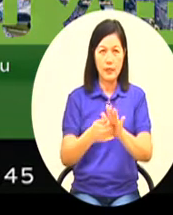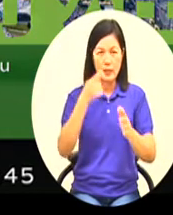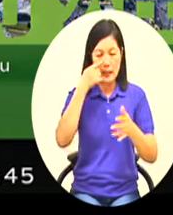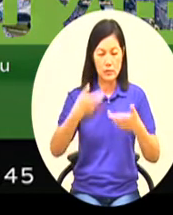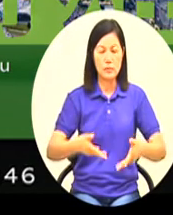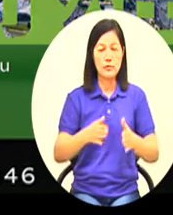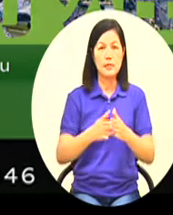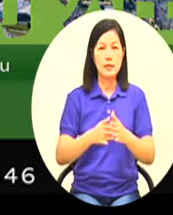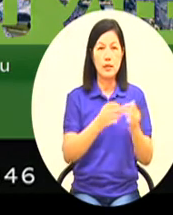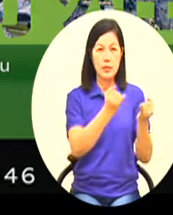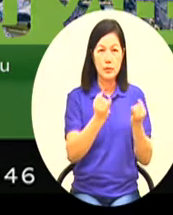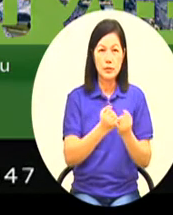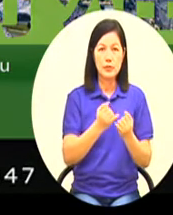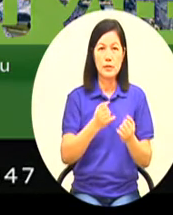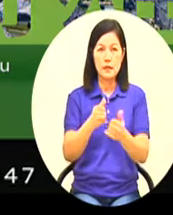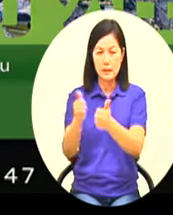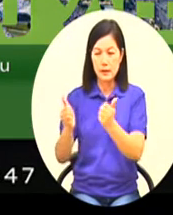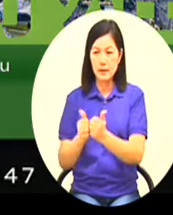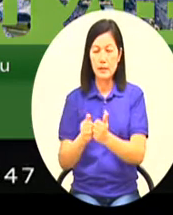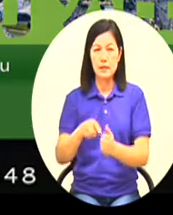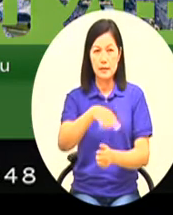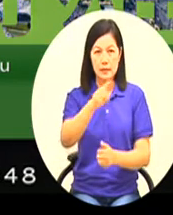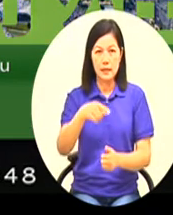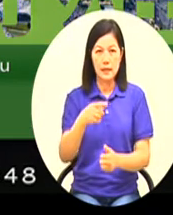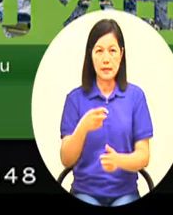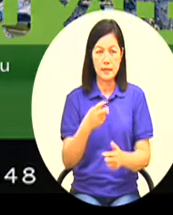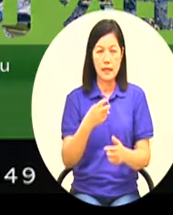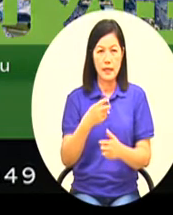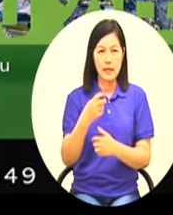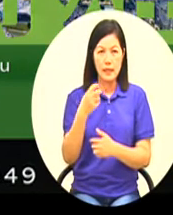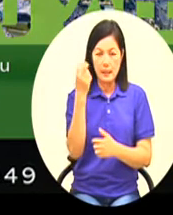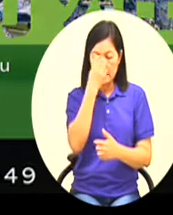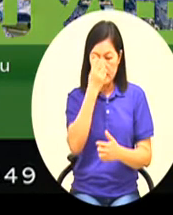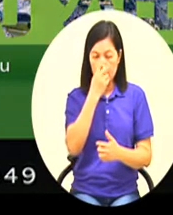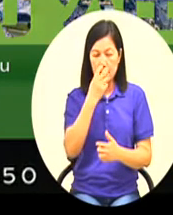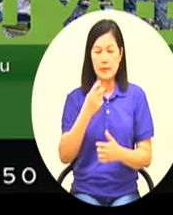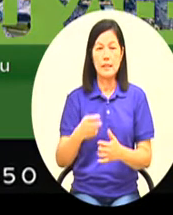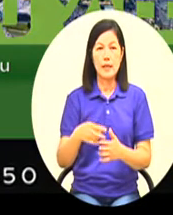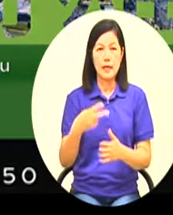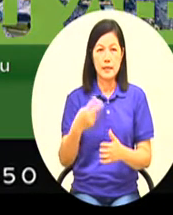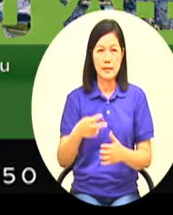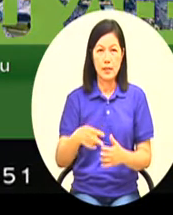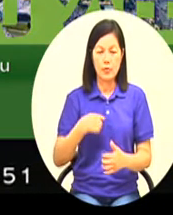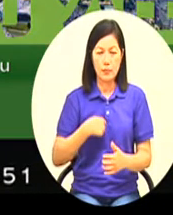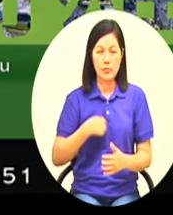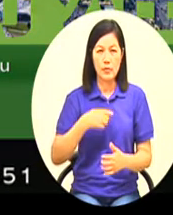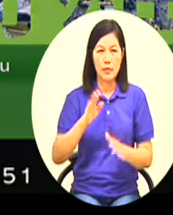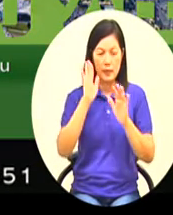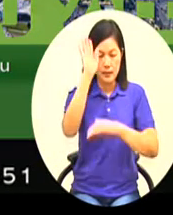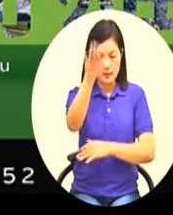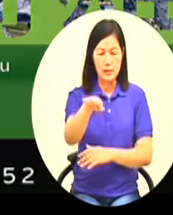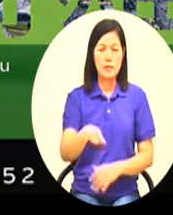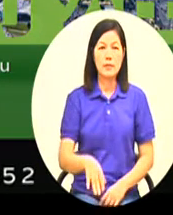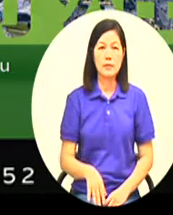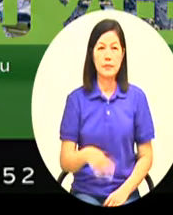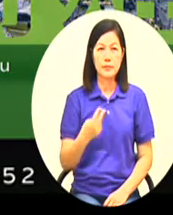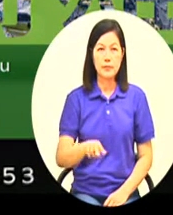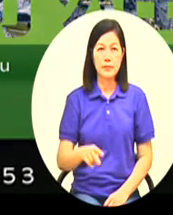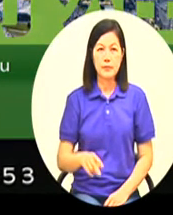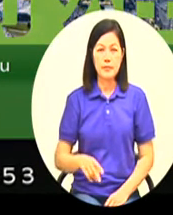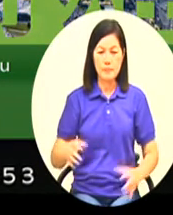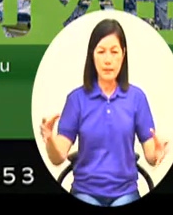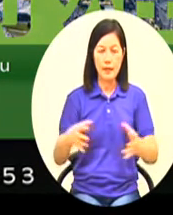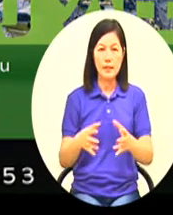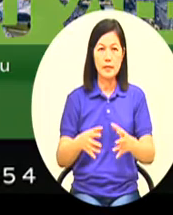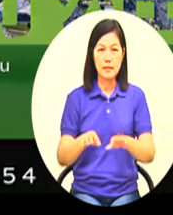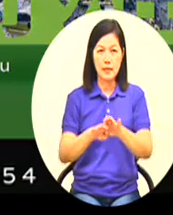先生宽督之下，本局会检讨过去，测进现况及展望未来，其为共同打造一个